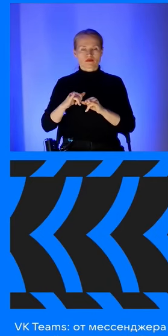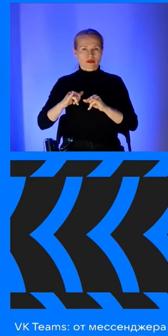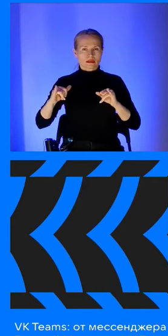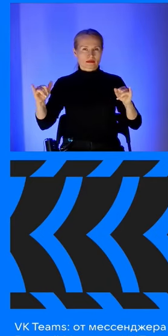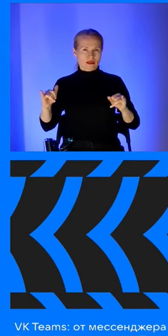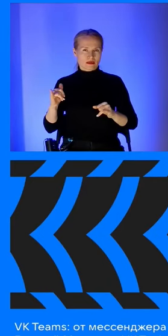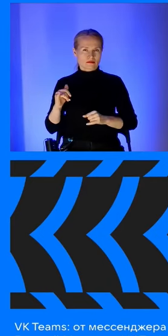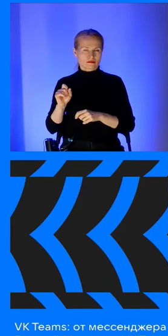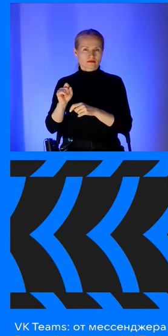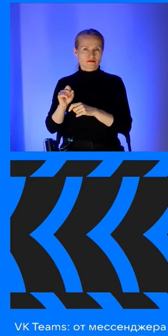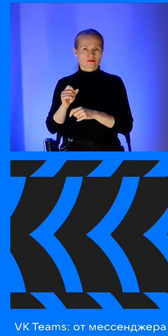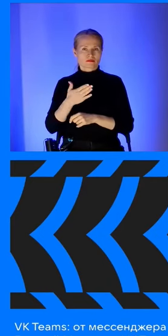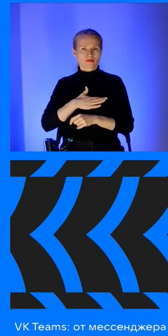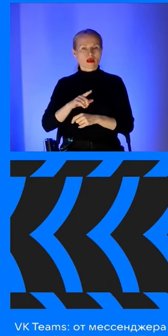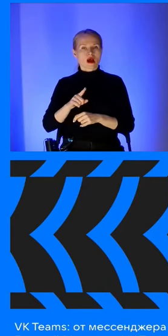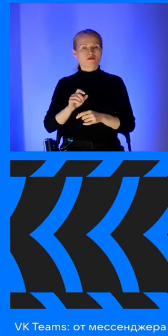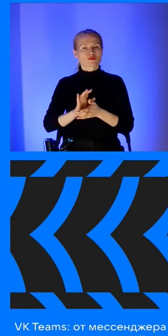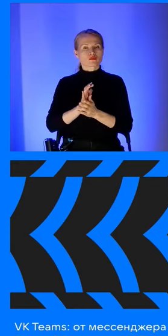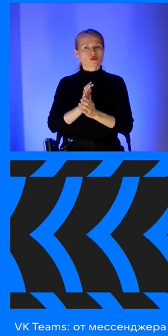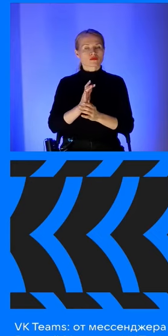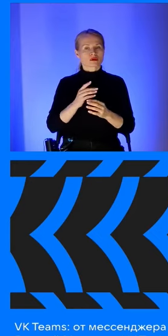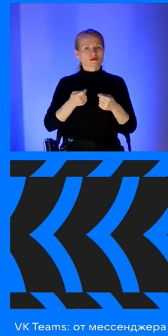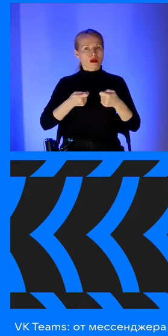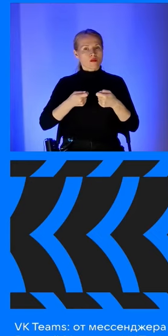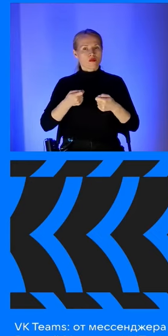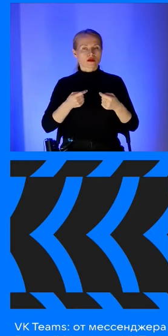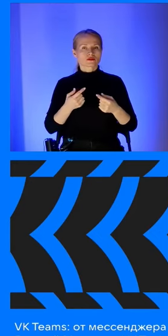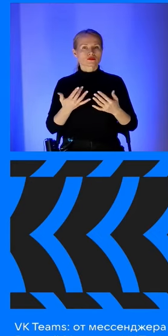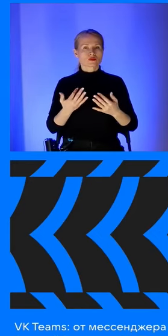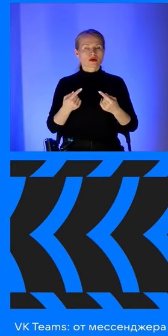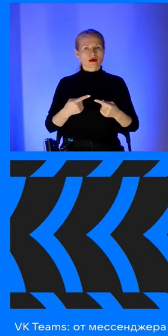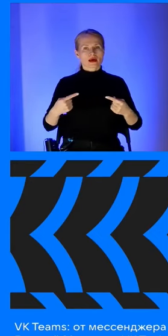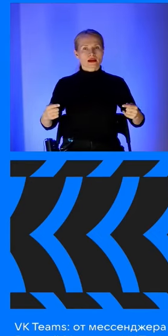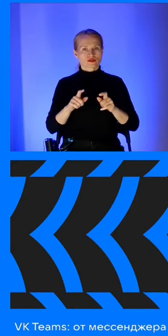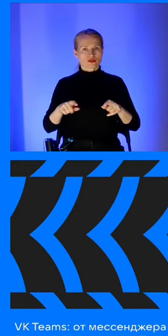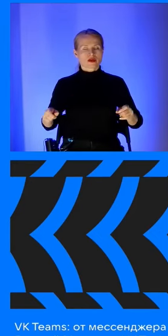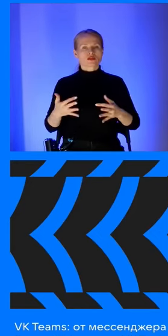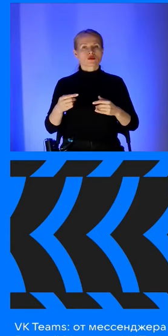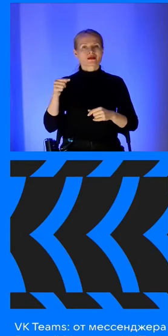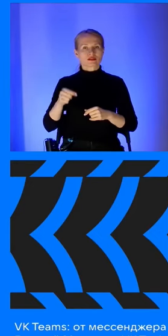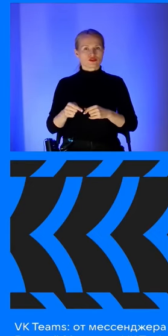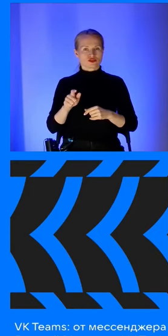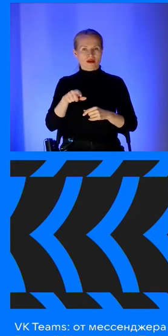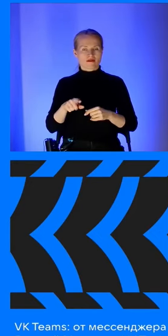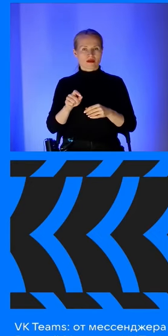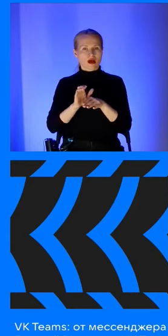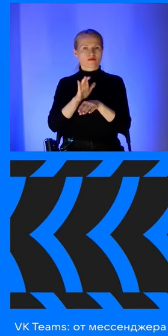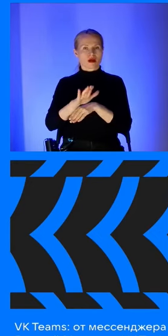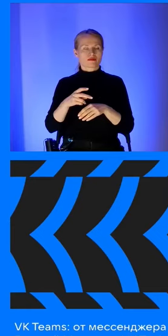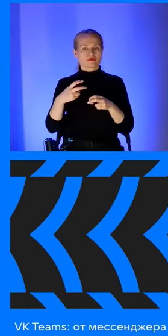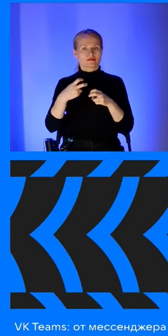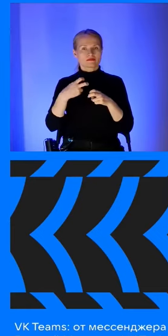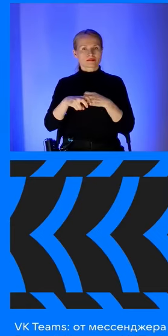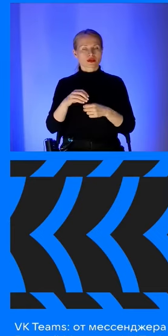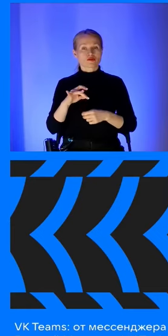на порядок. А вот плотность коммуникации, сколько человек, как сколько человек, тысяч человек отправляет сообщений, она может